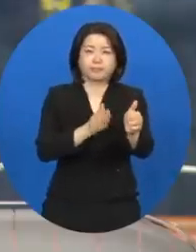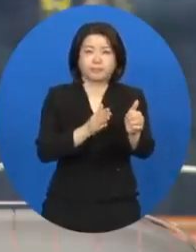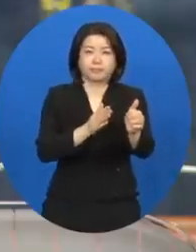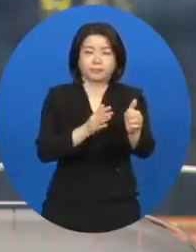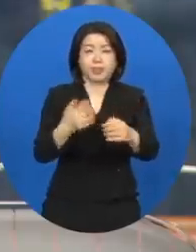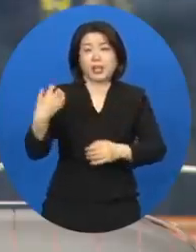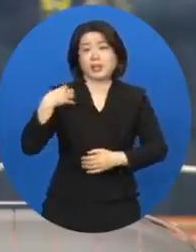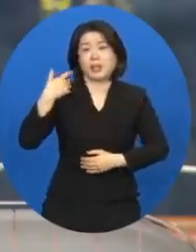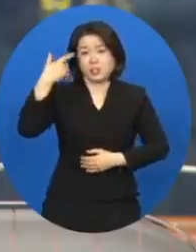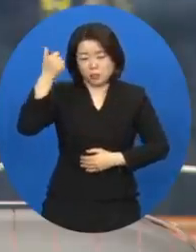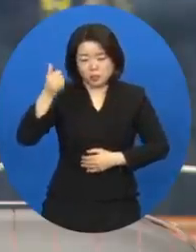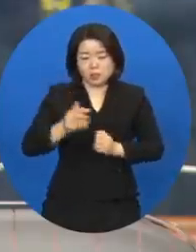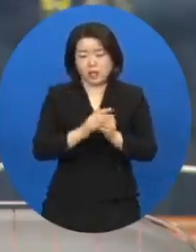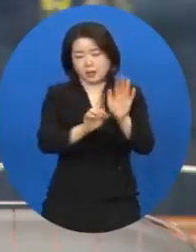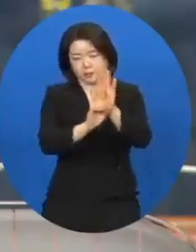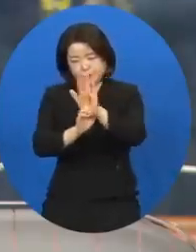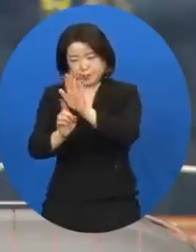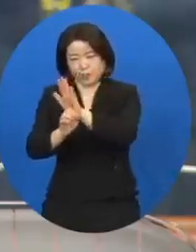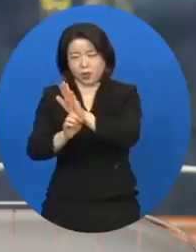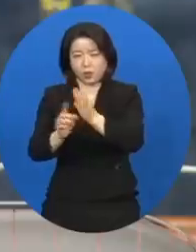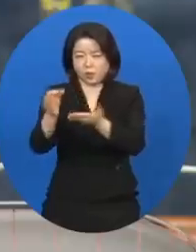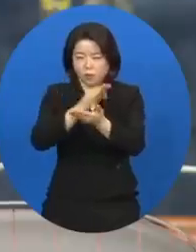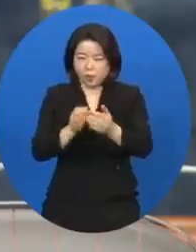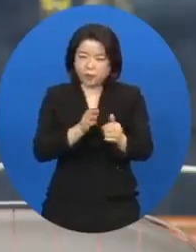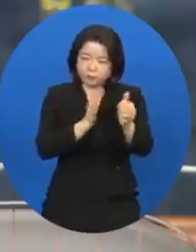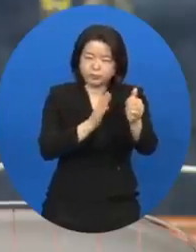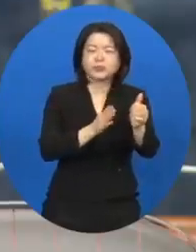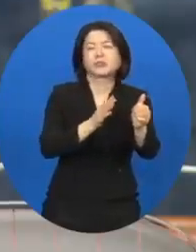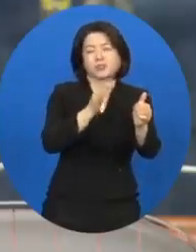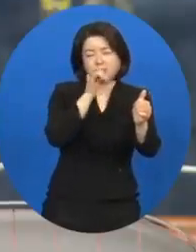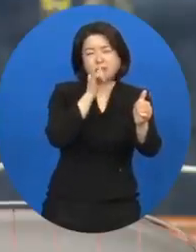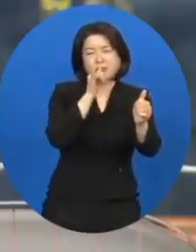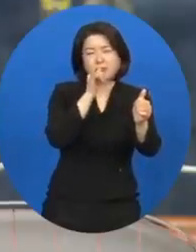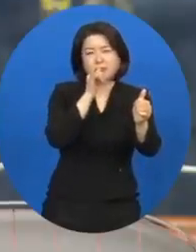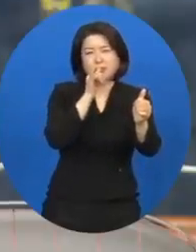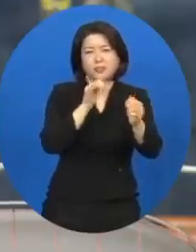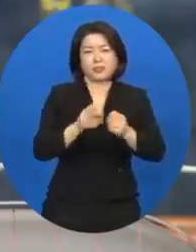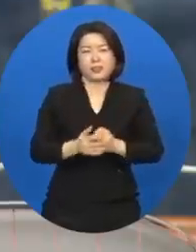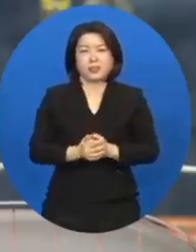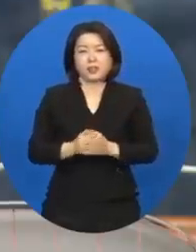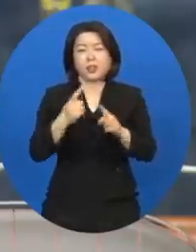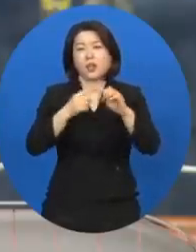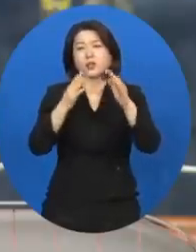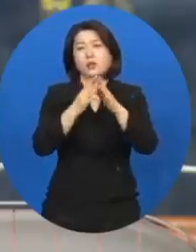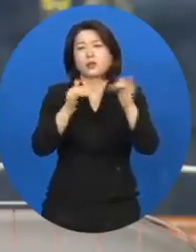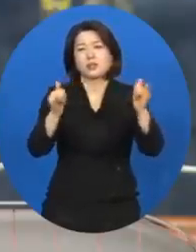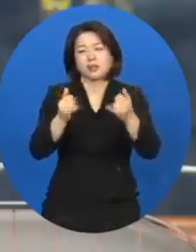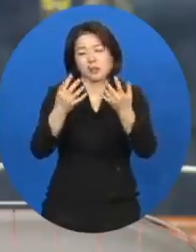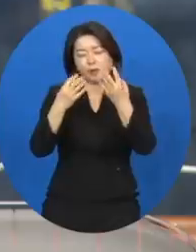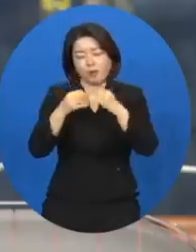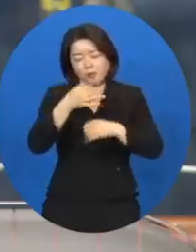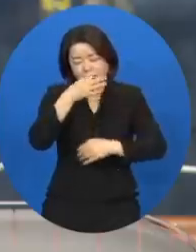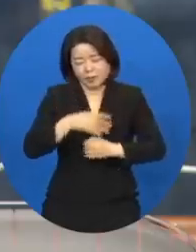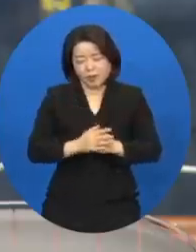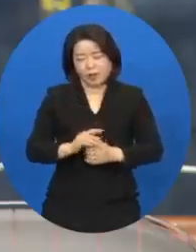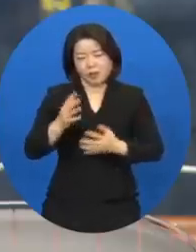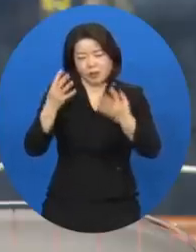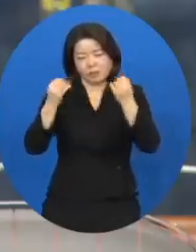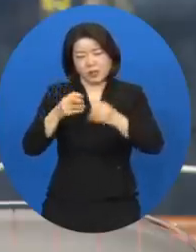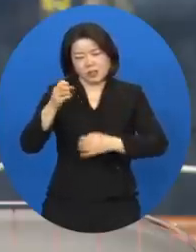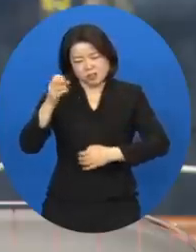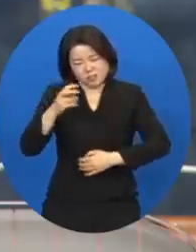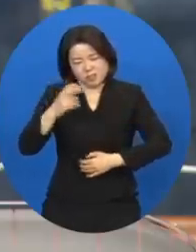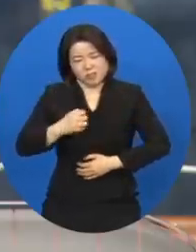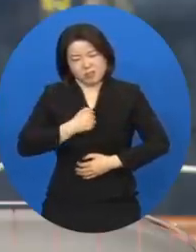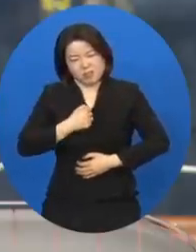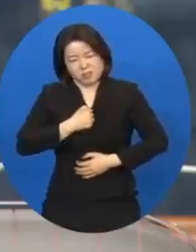목사니까 그렇게 광고하고 헌금하게 해야 되잖아요. 교인들이 얼마나 답답할까? 얼마나 숨막힐까?